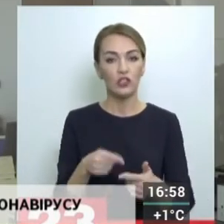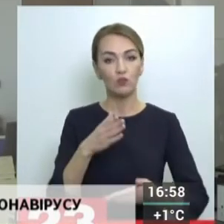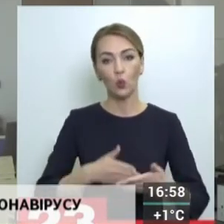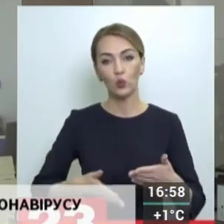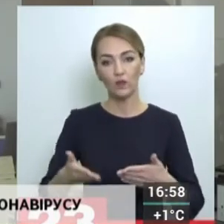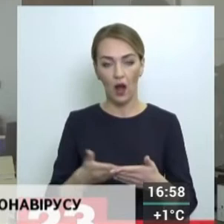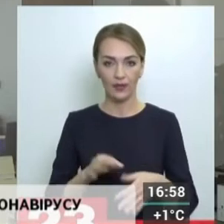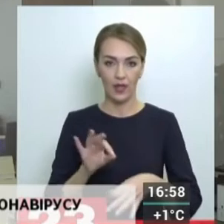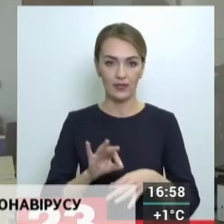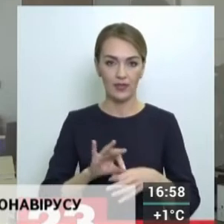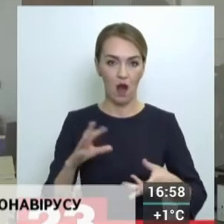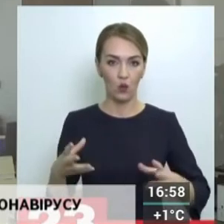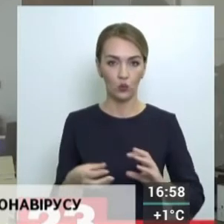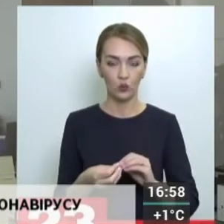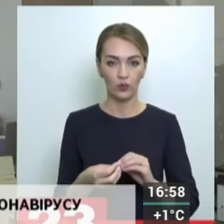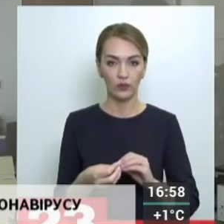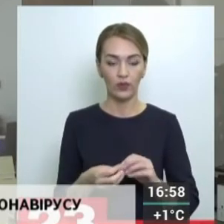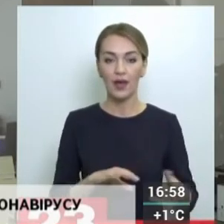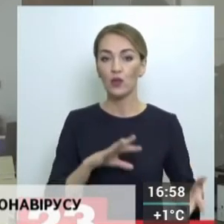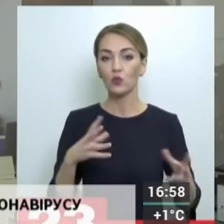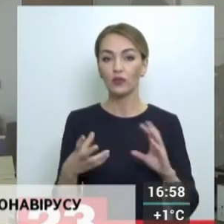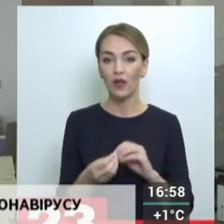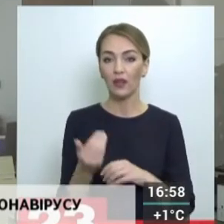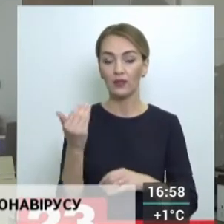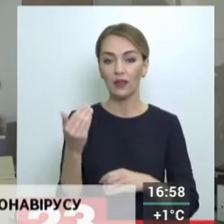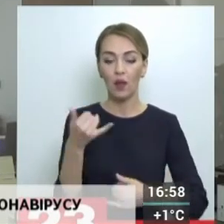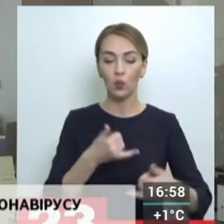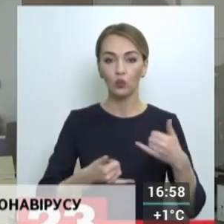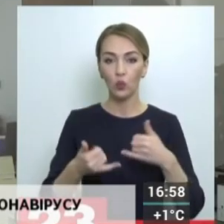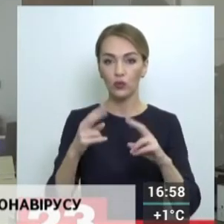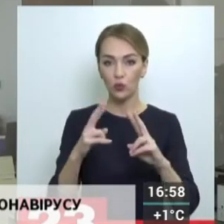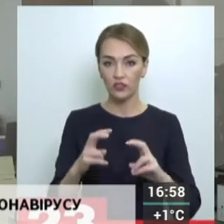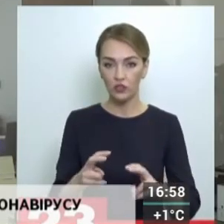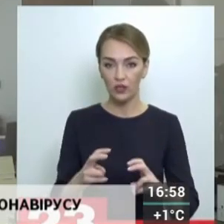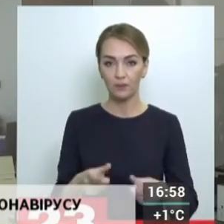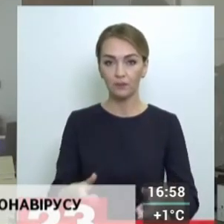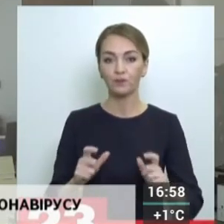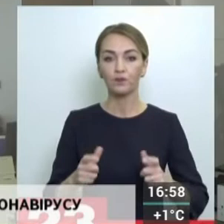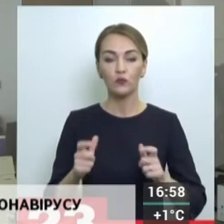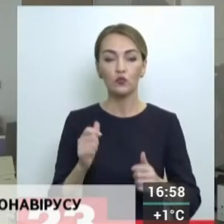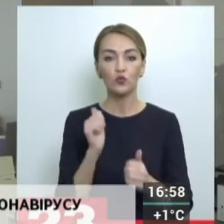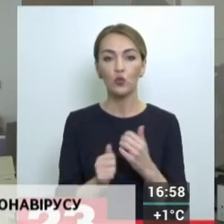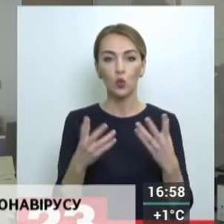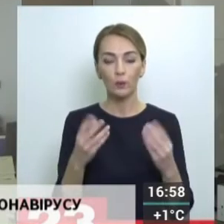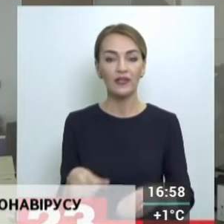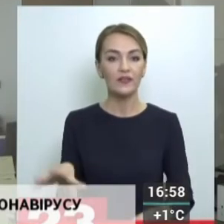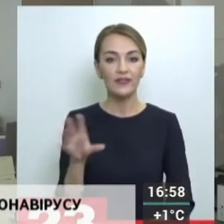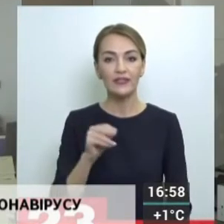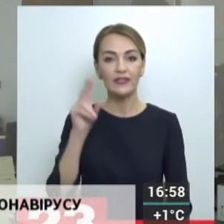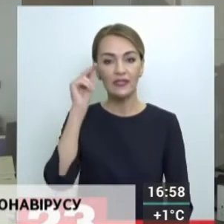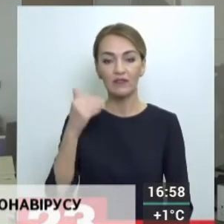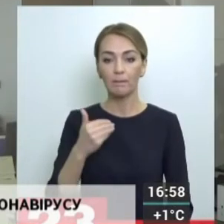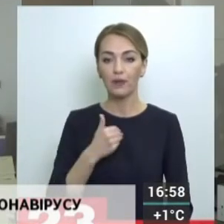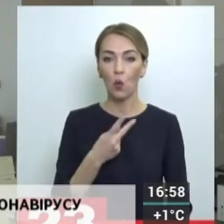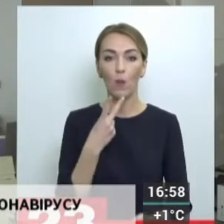спростування діагнозу. Результати лабораторних досліджень знаходять нам щодоби. Всі цифри ми